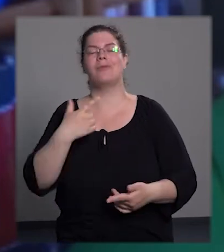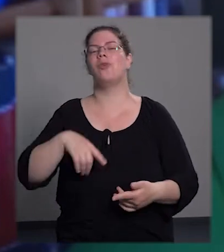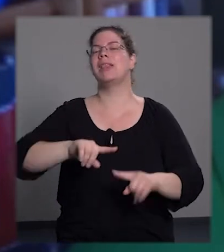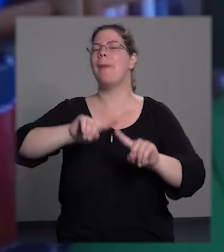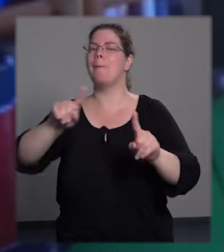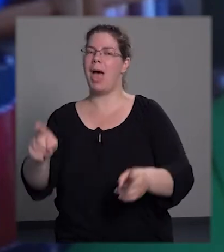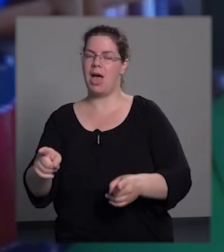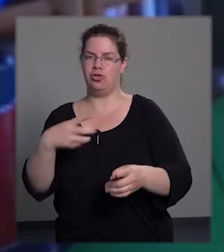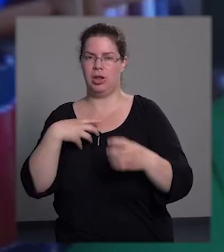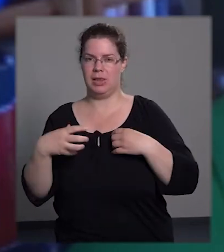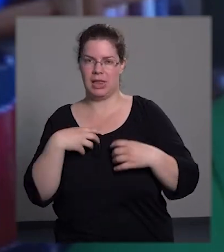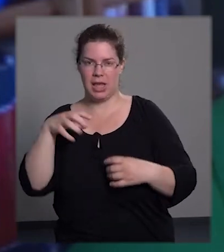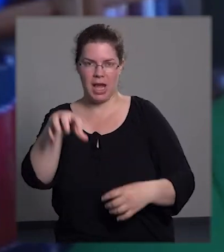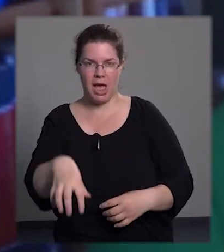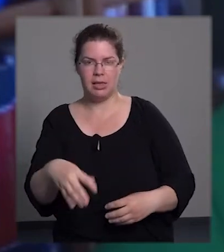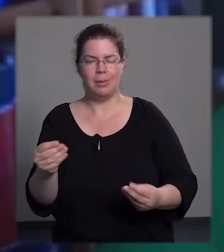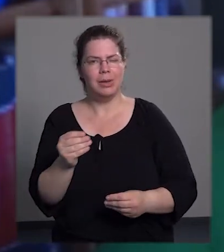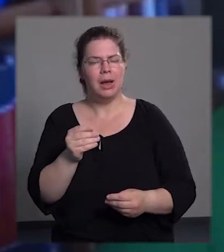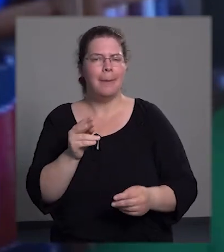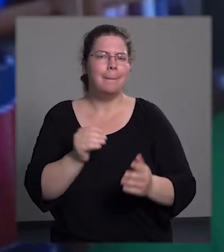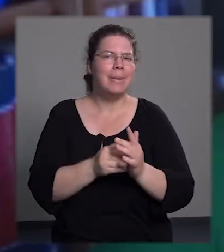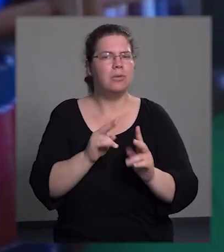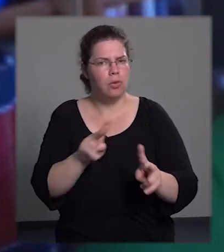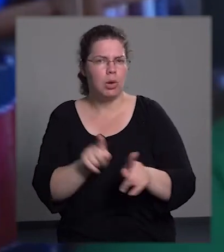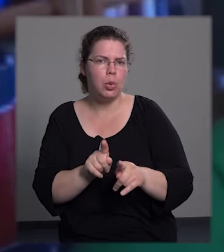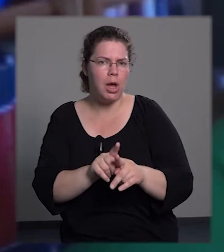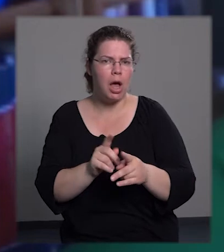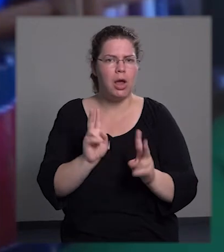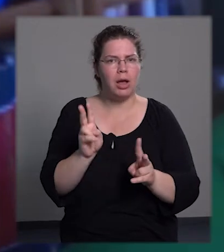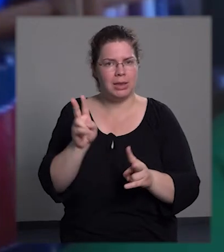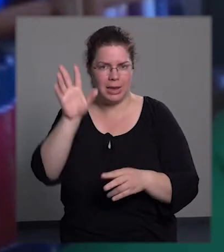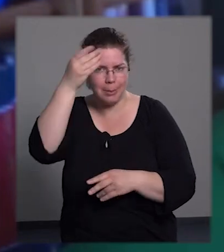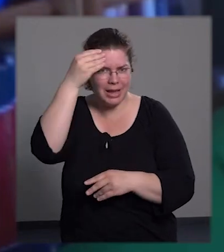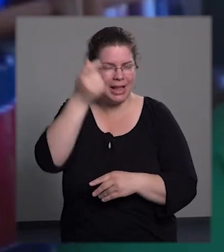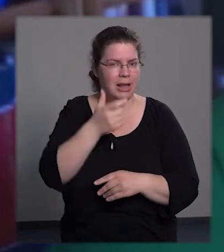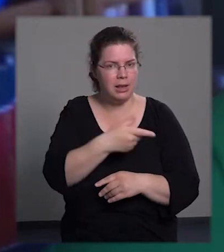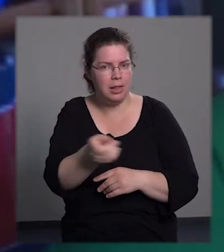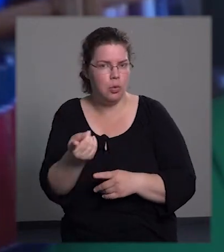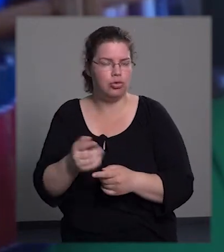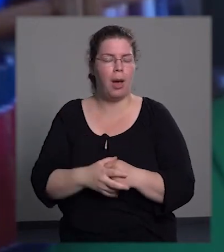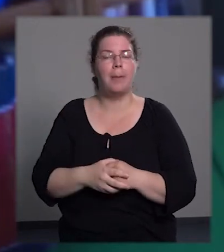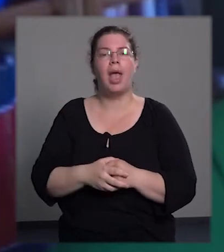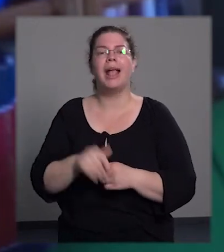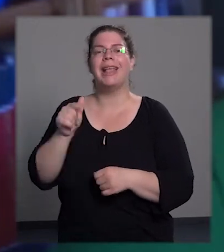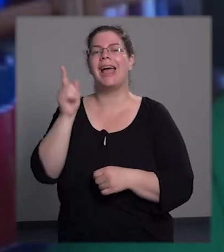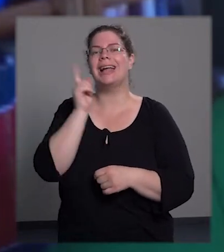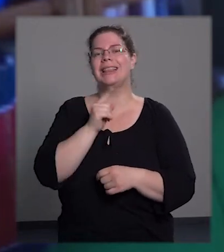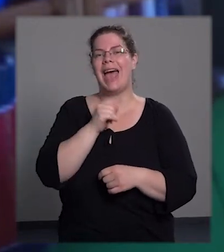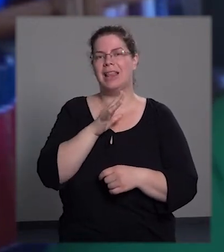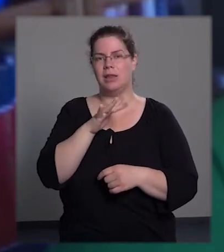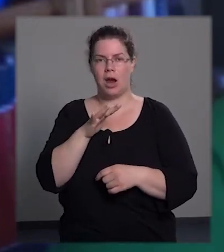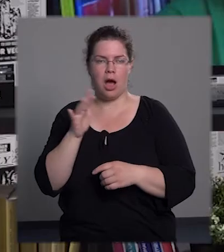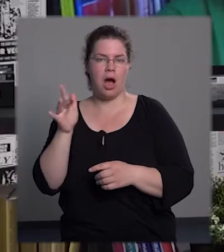színház, amire még vannak, akik emlékeznek az idősebbek közül. Ez a Tátratéri